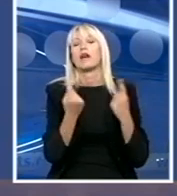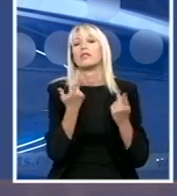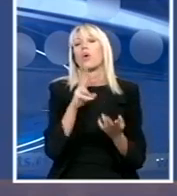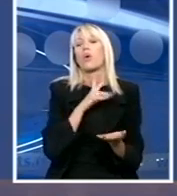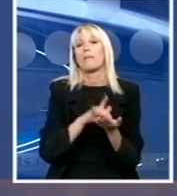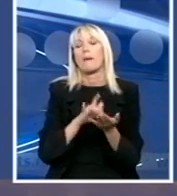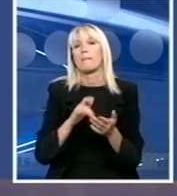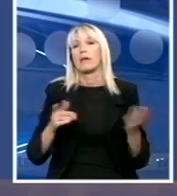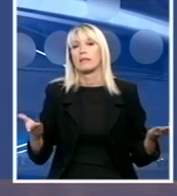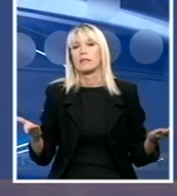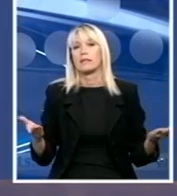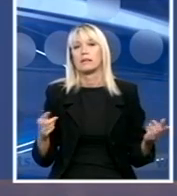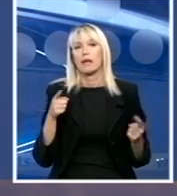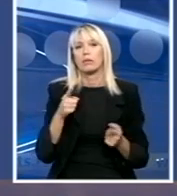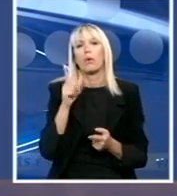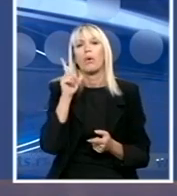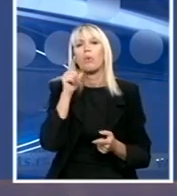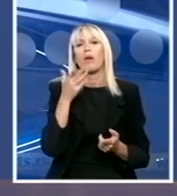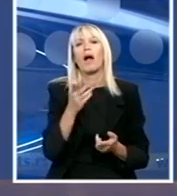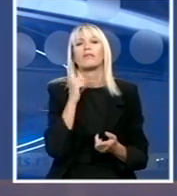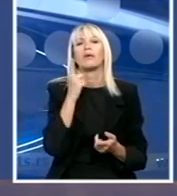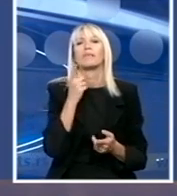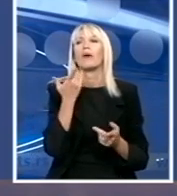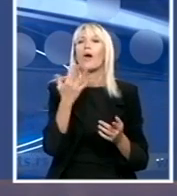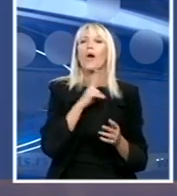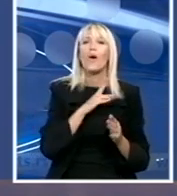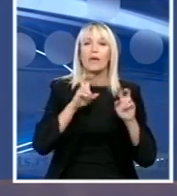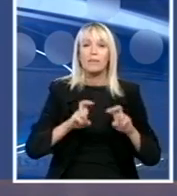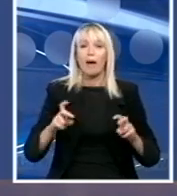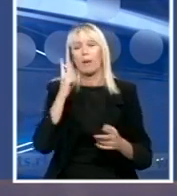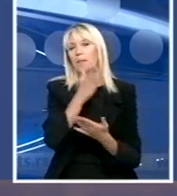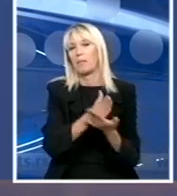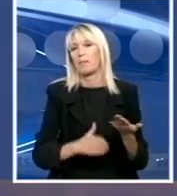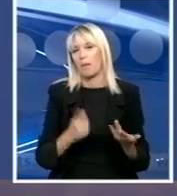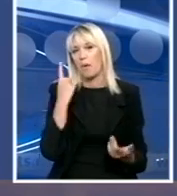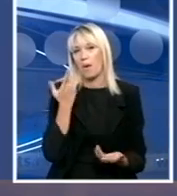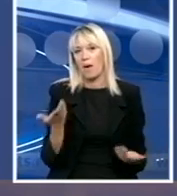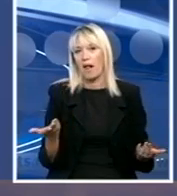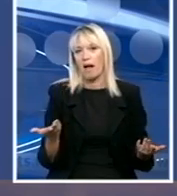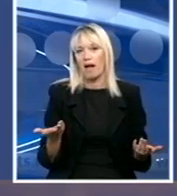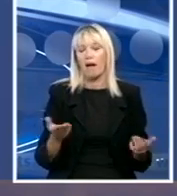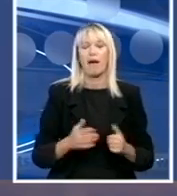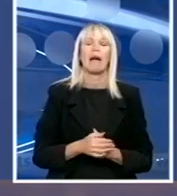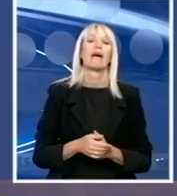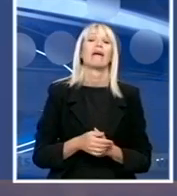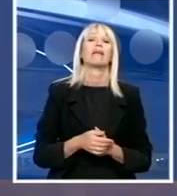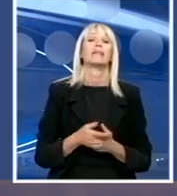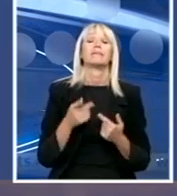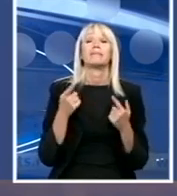većinu ustanova to je broj sedišta podeljeno sa dva. Znači, tako da napominjem,